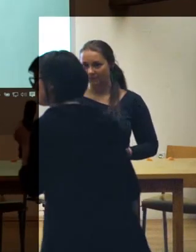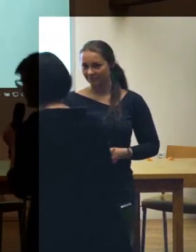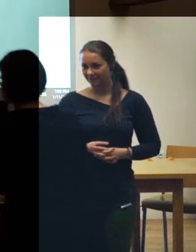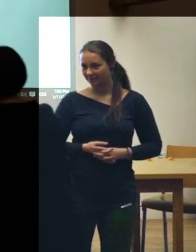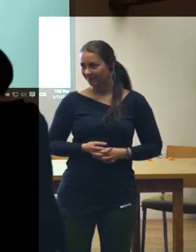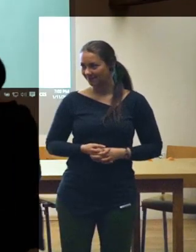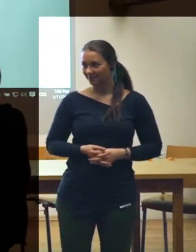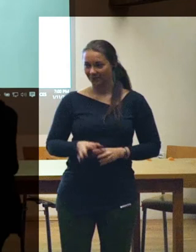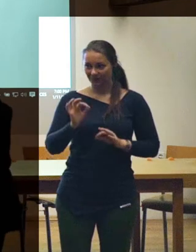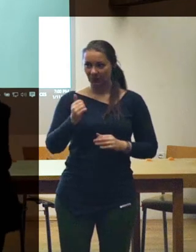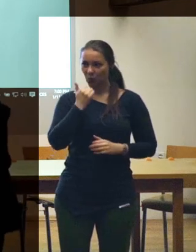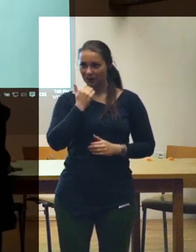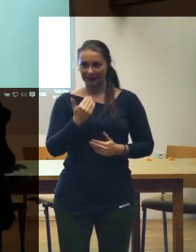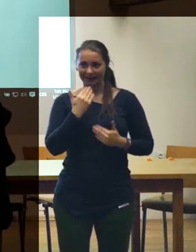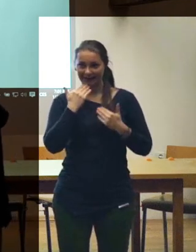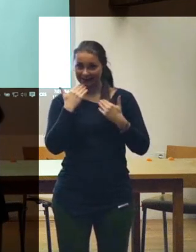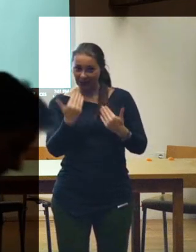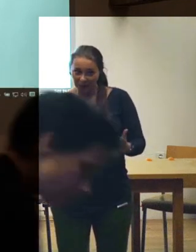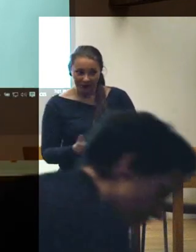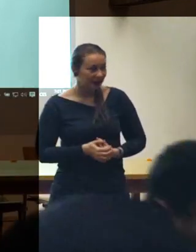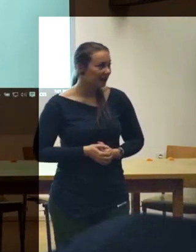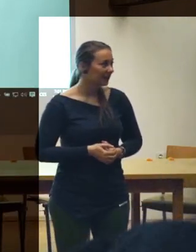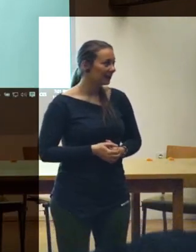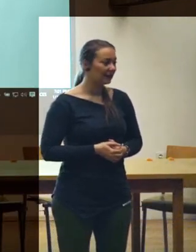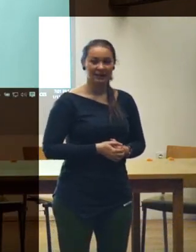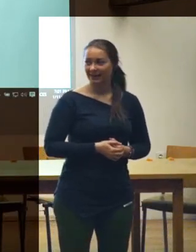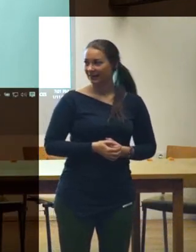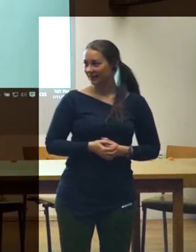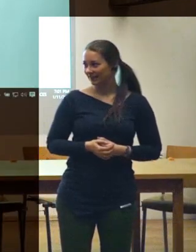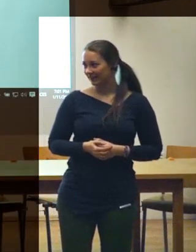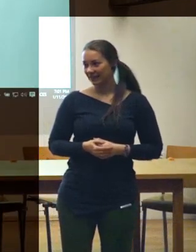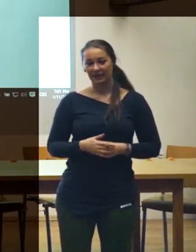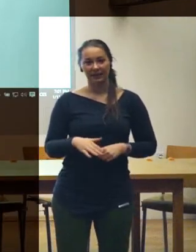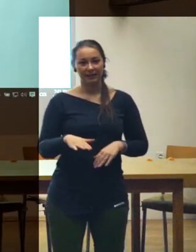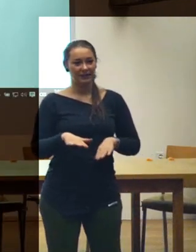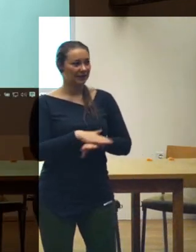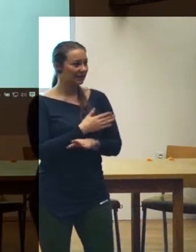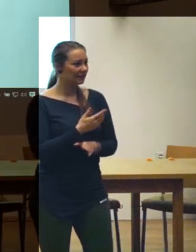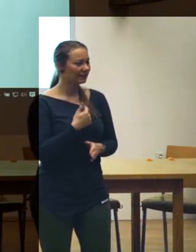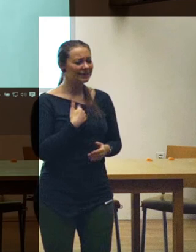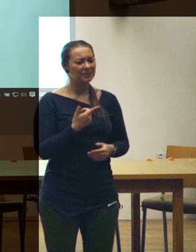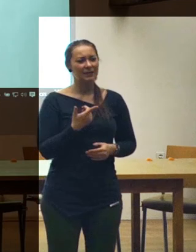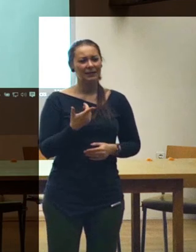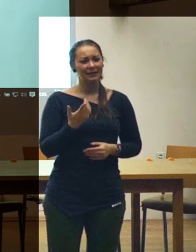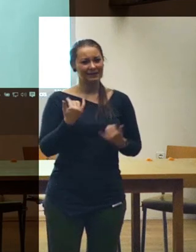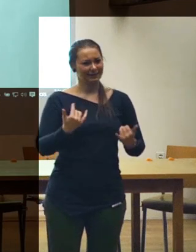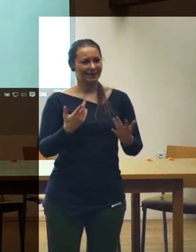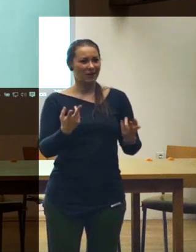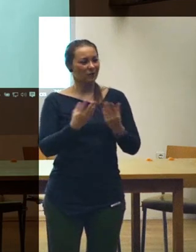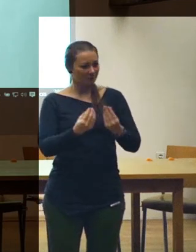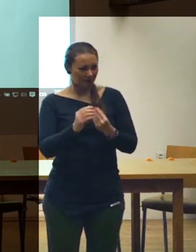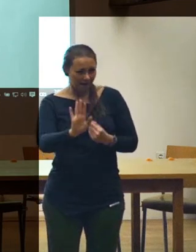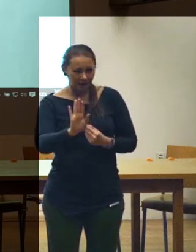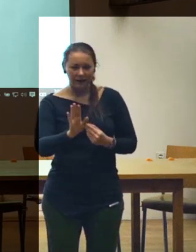Já zase děkuju moc. Myslím, že se ukazuje to, co je často jedním z největších nepřátel,